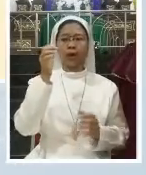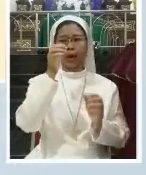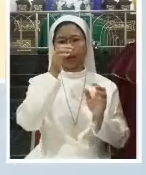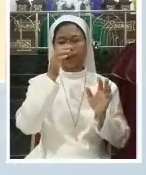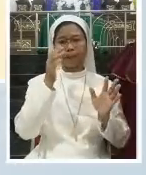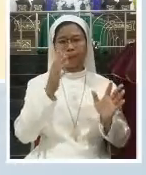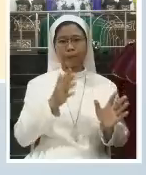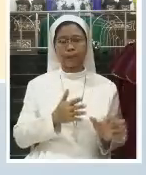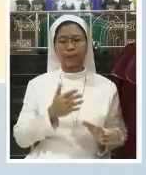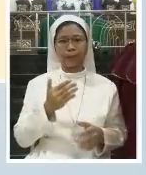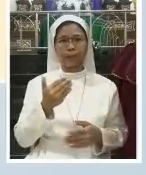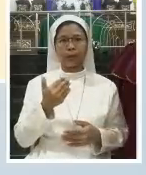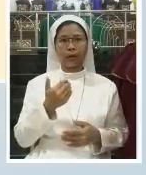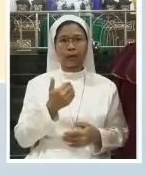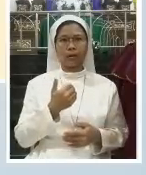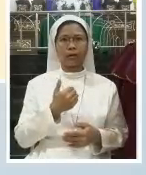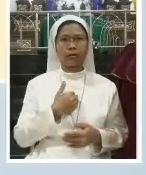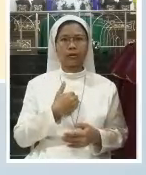Taaw